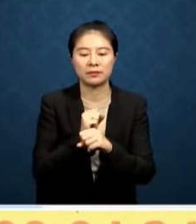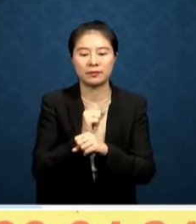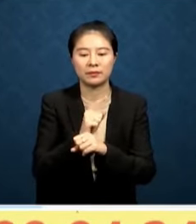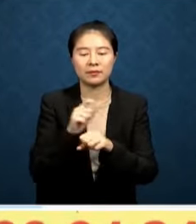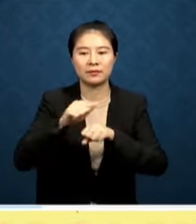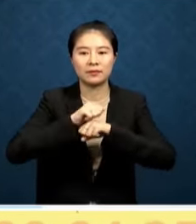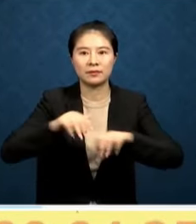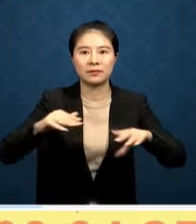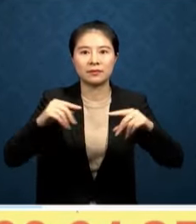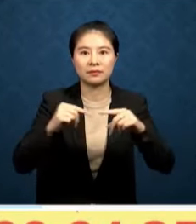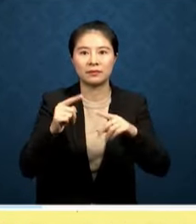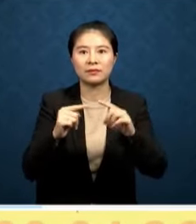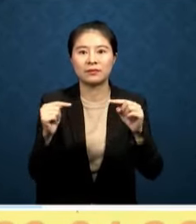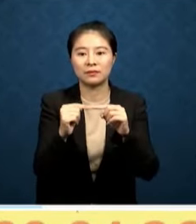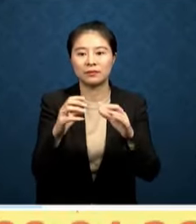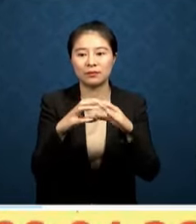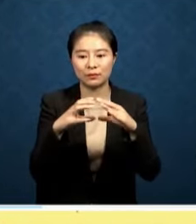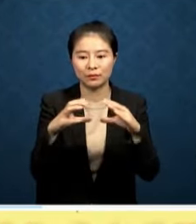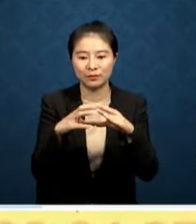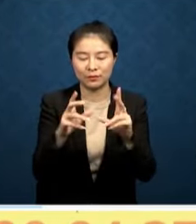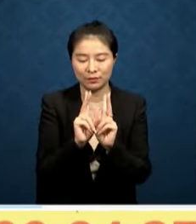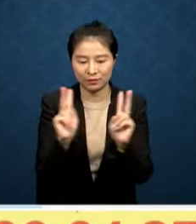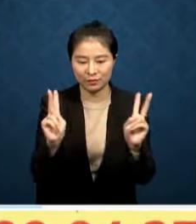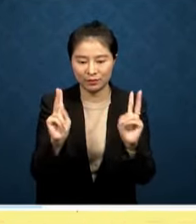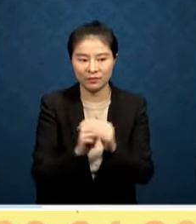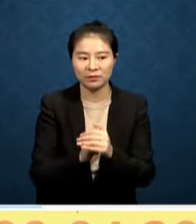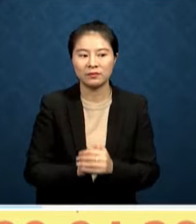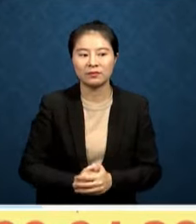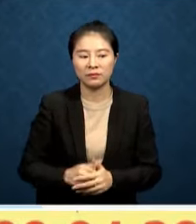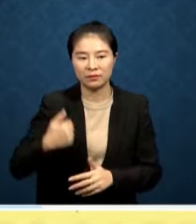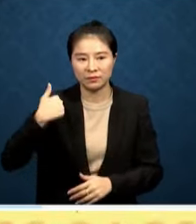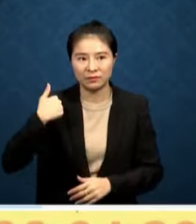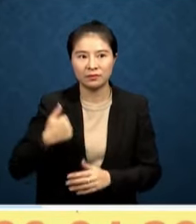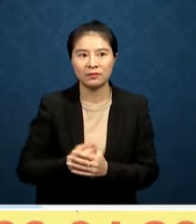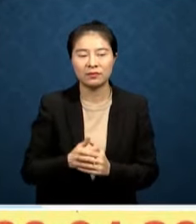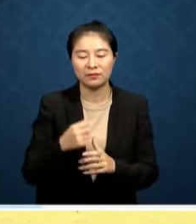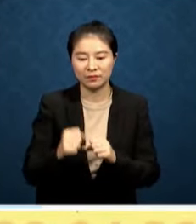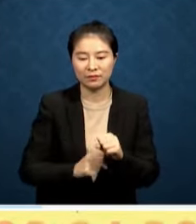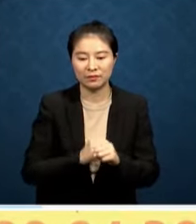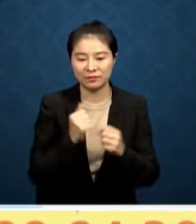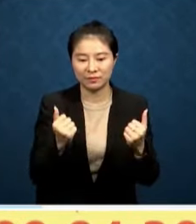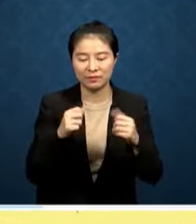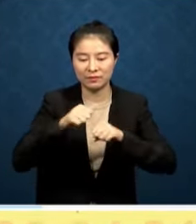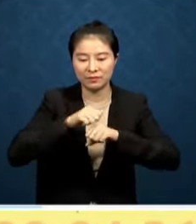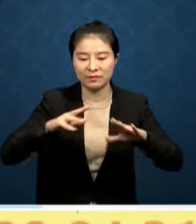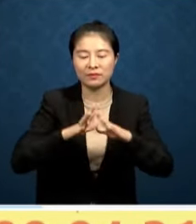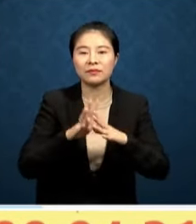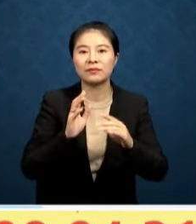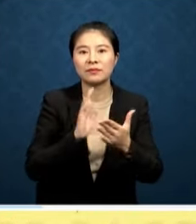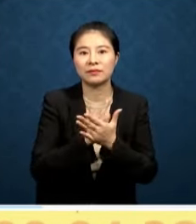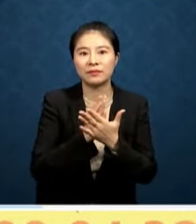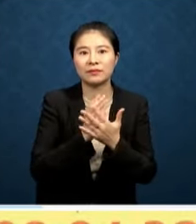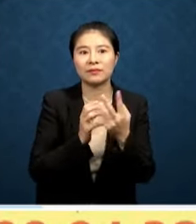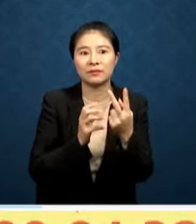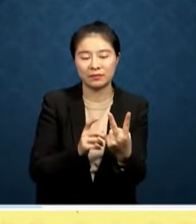าศของคณะกรรมการไตรภาคีอยู่แล้วซึ่งในปีนี้เราอาจจะมีการประกาศใน2ช่วง